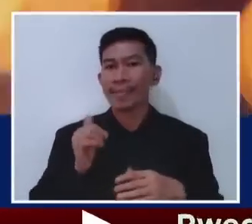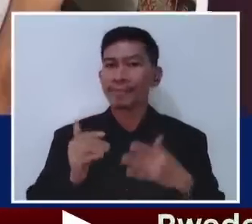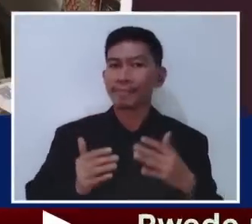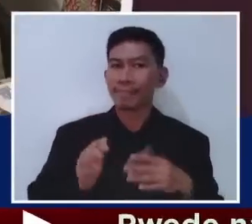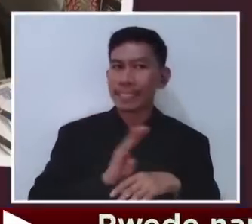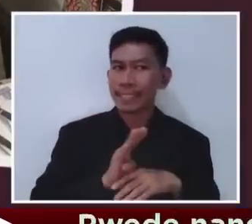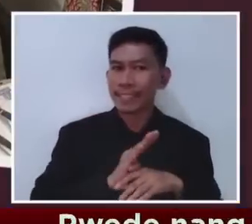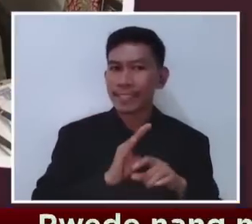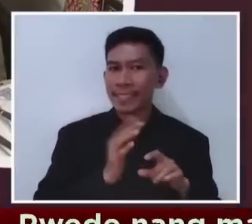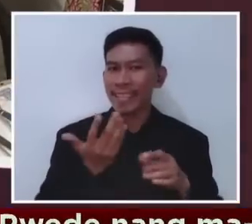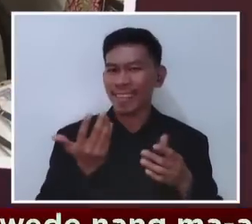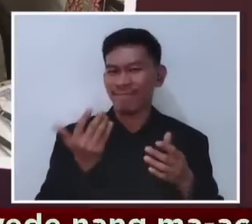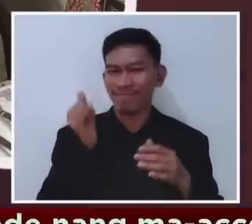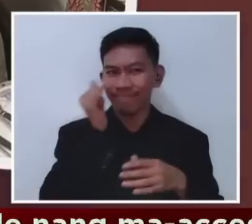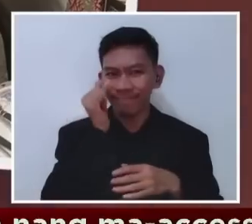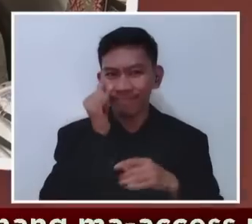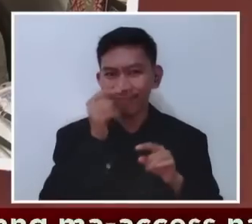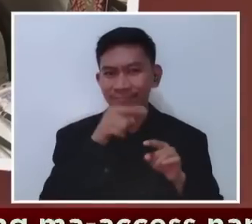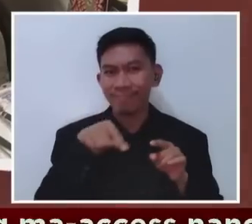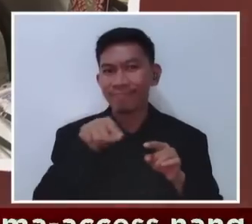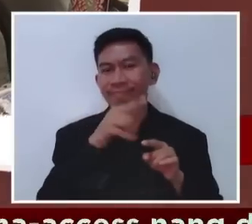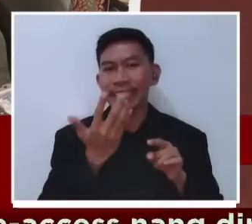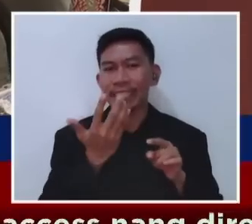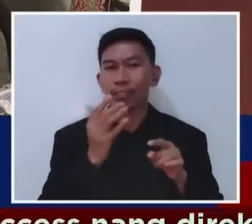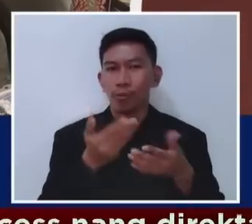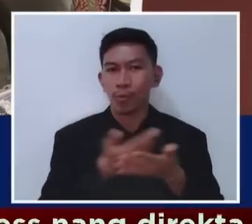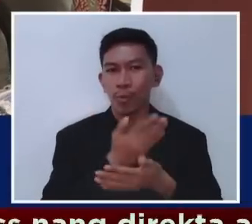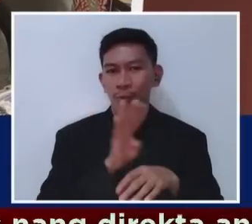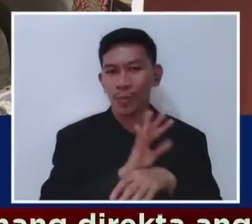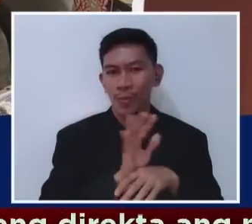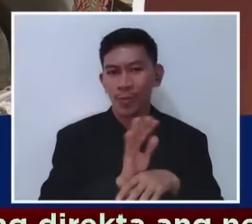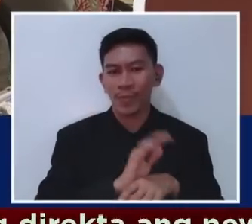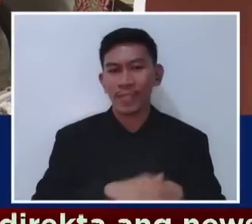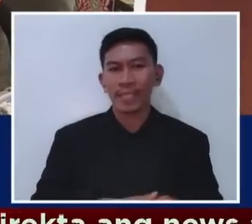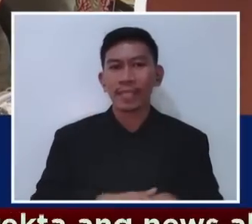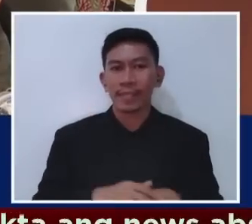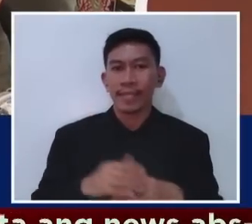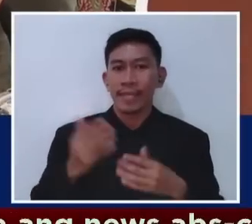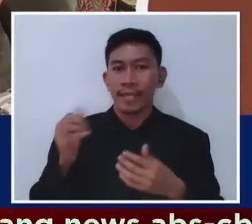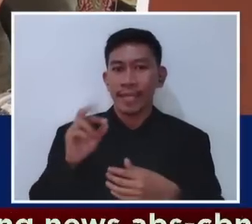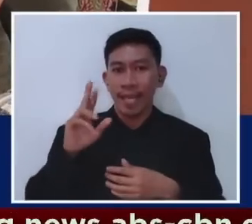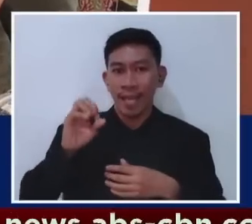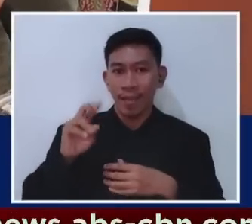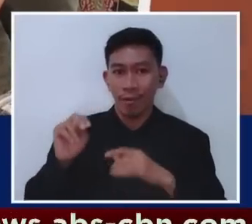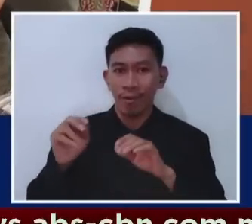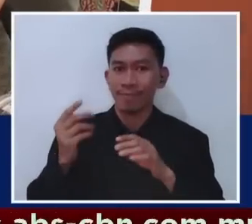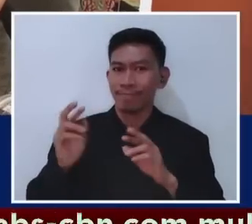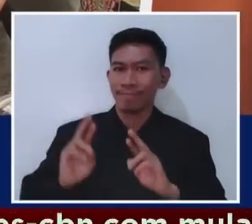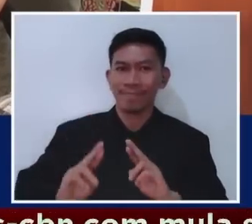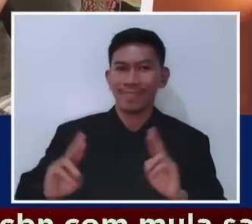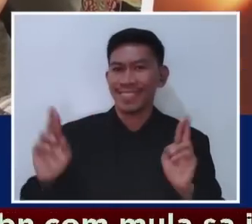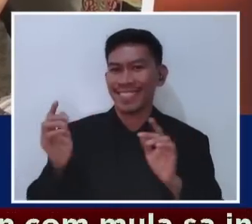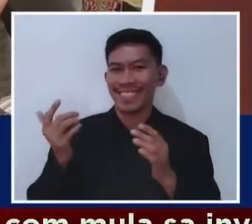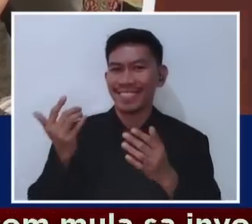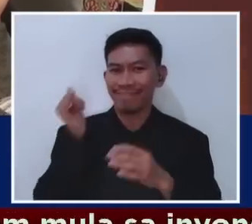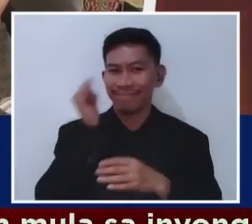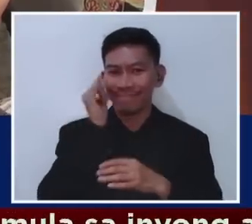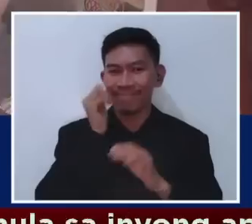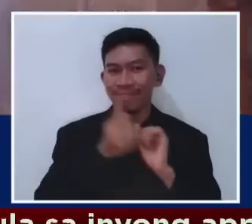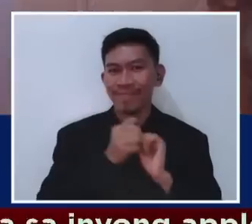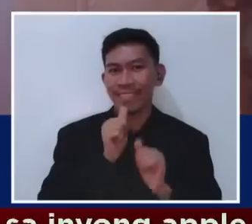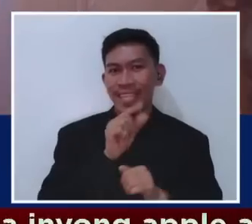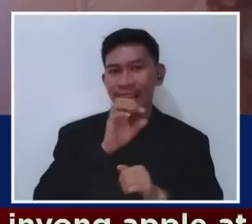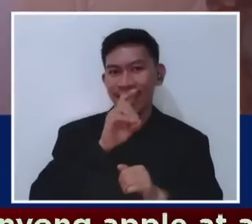Santos. Nagsimula na ang shooting ni megastar Sharon Cuneta at kapuso actor Alden Richards para sa kanilang unang